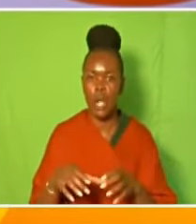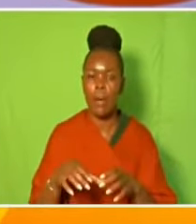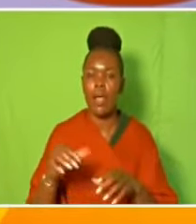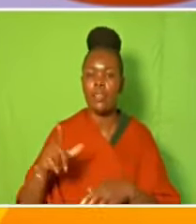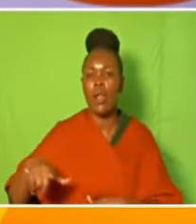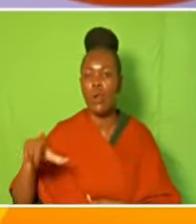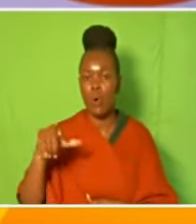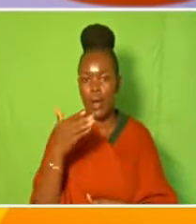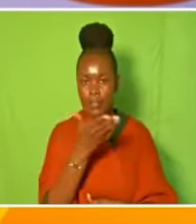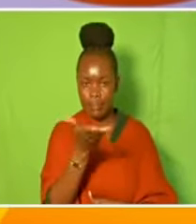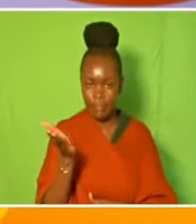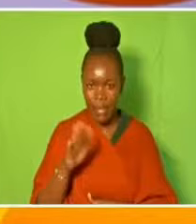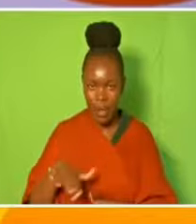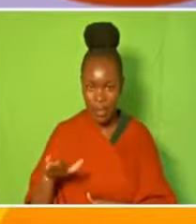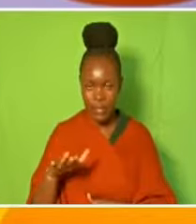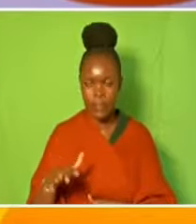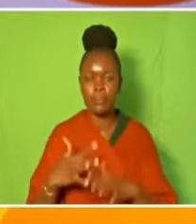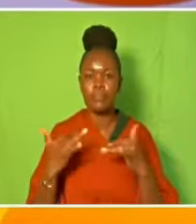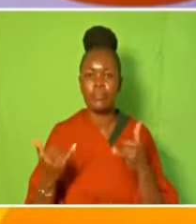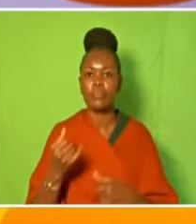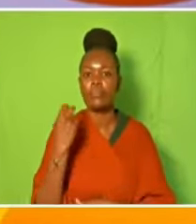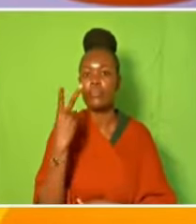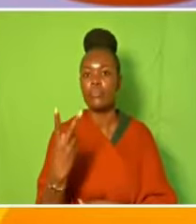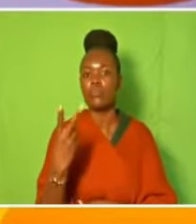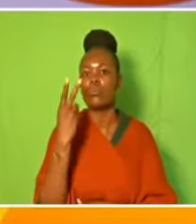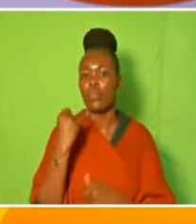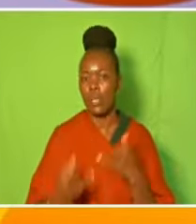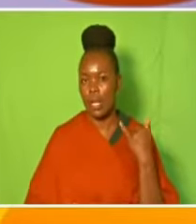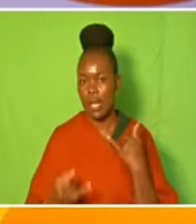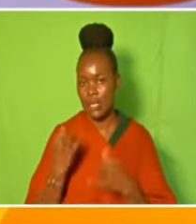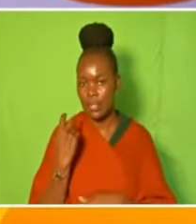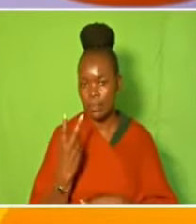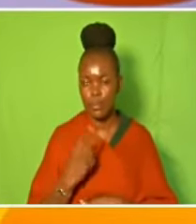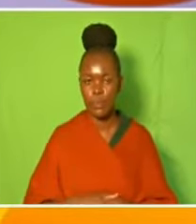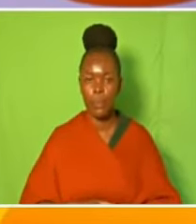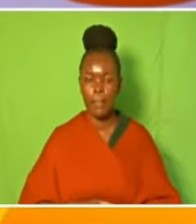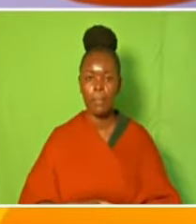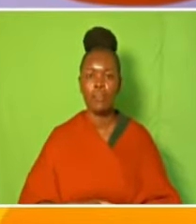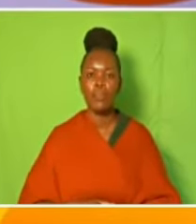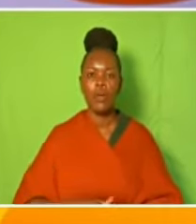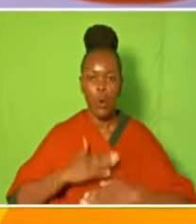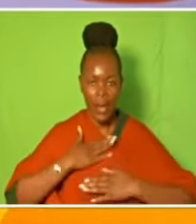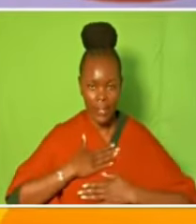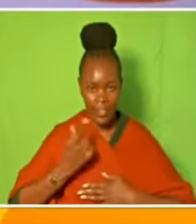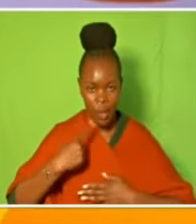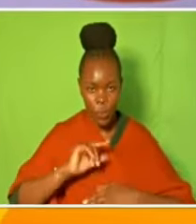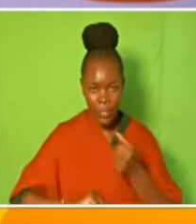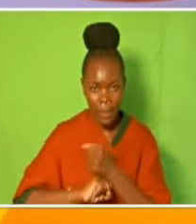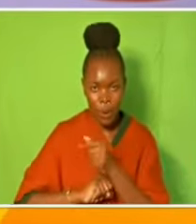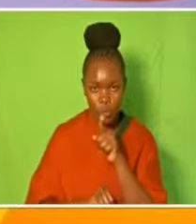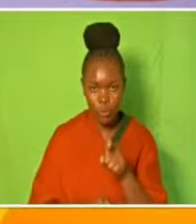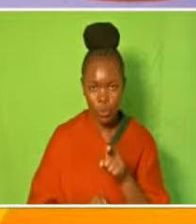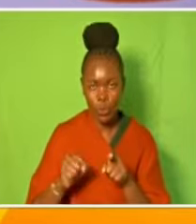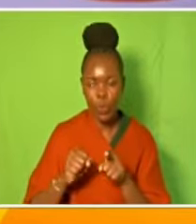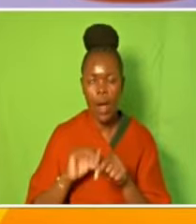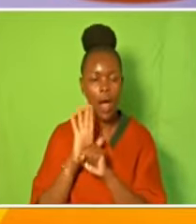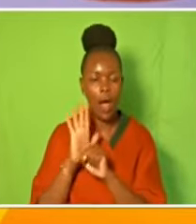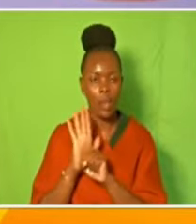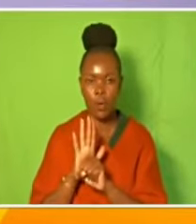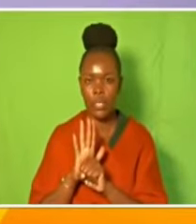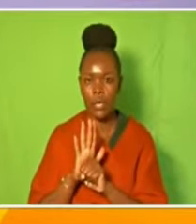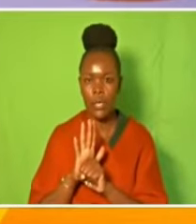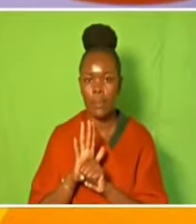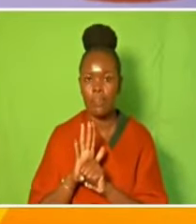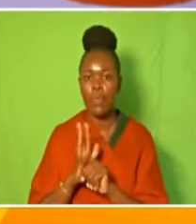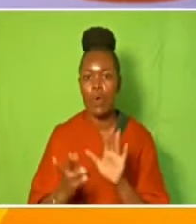mashinani. Ya pili na mwisho, Your Excellency, tunakuunga mkono kwa dhati kwa